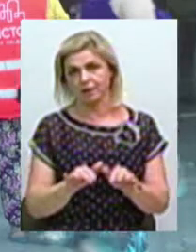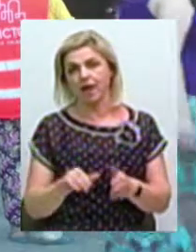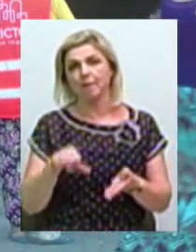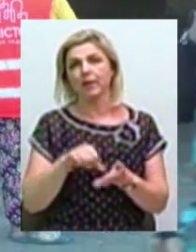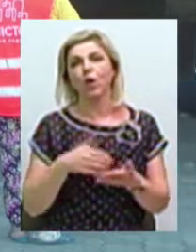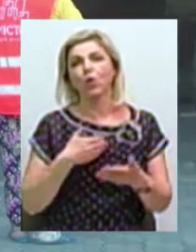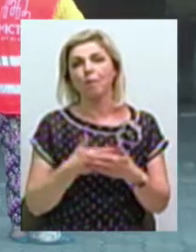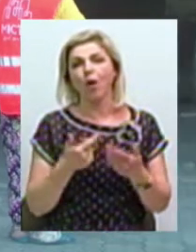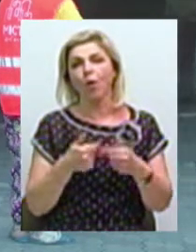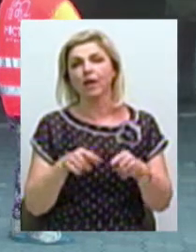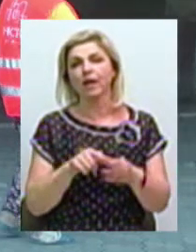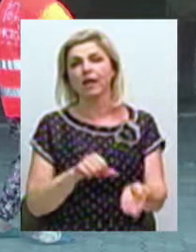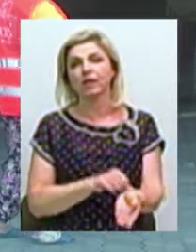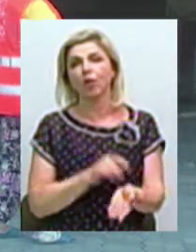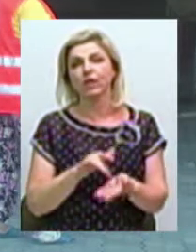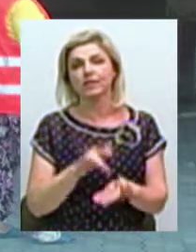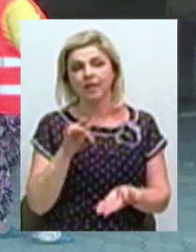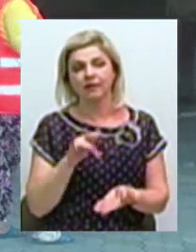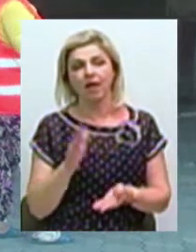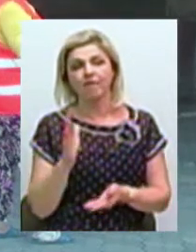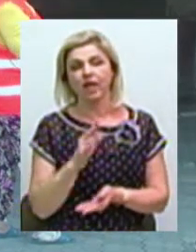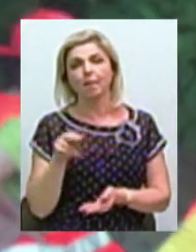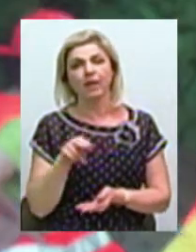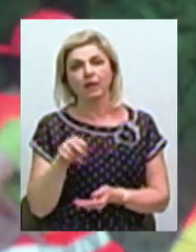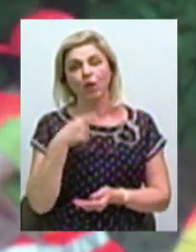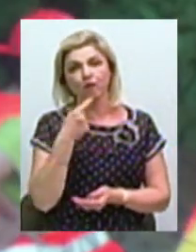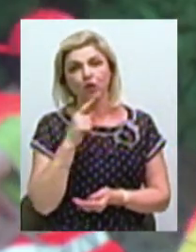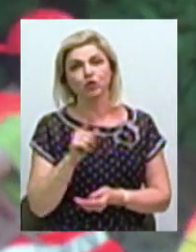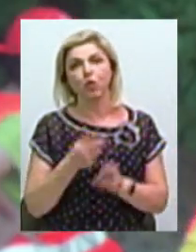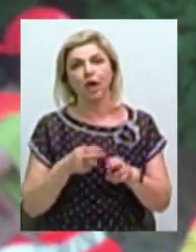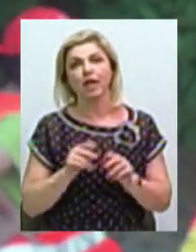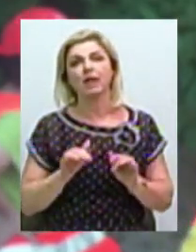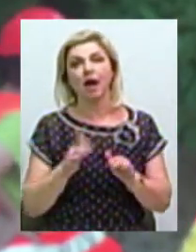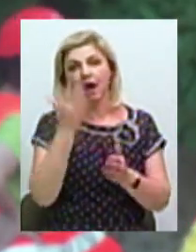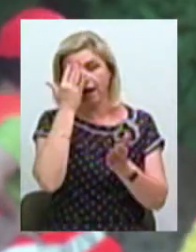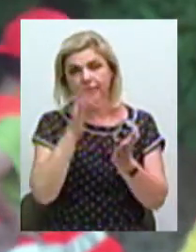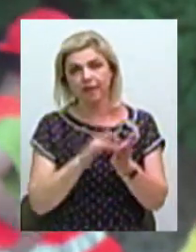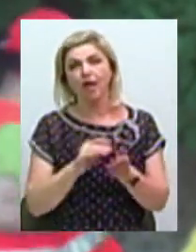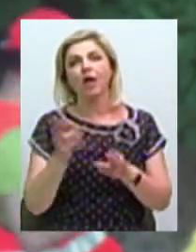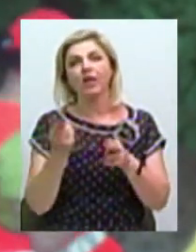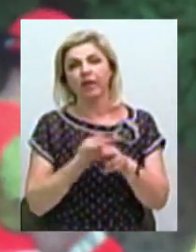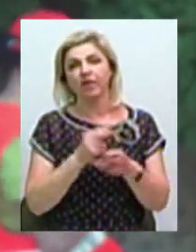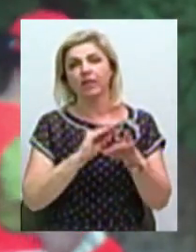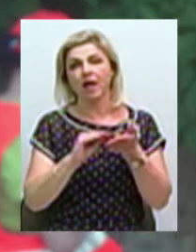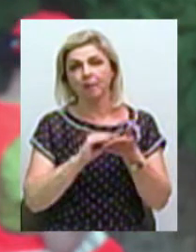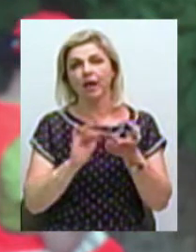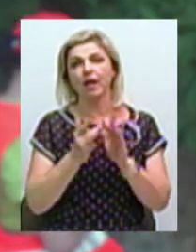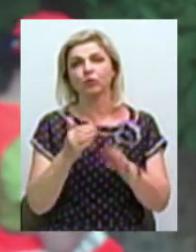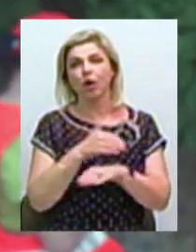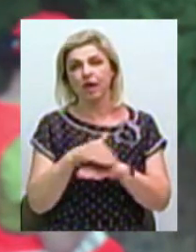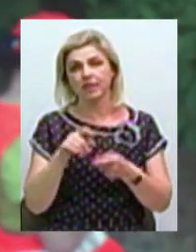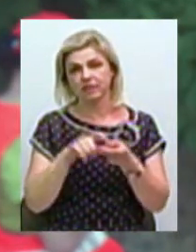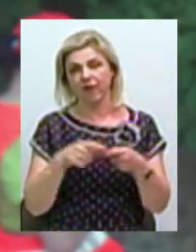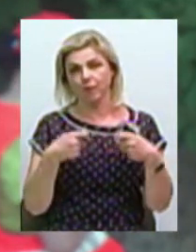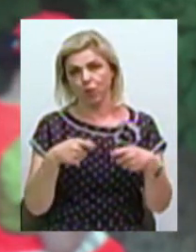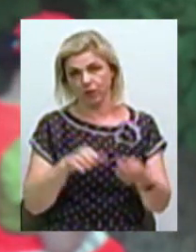громадської організації «Наркологічний центр «Друге дихання» Віктор Петренко говорить, мета акції – ліквідація написів інтернет-адрес, пов'язаних із